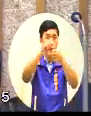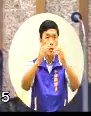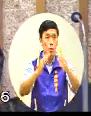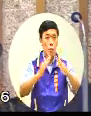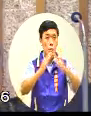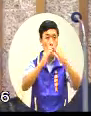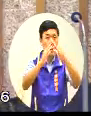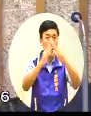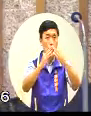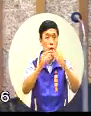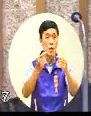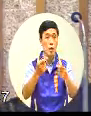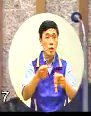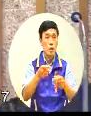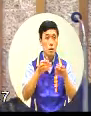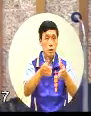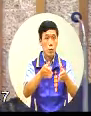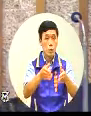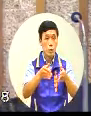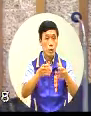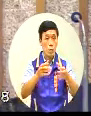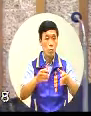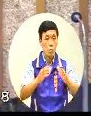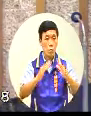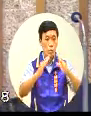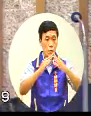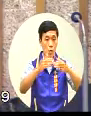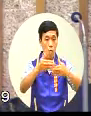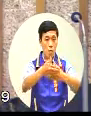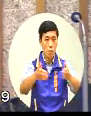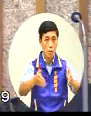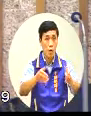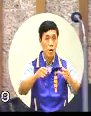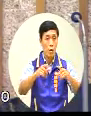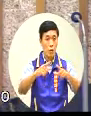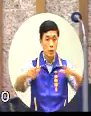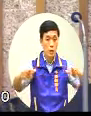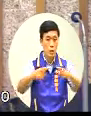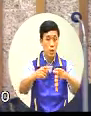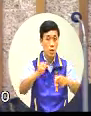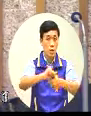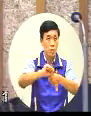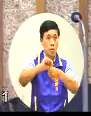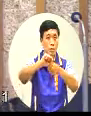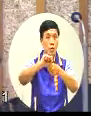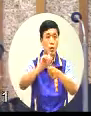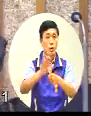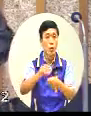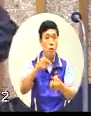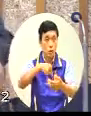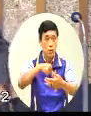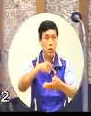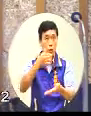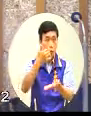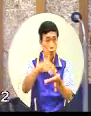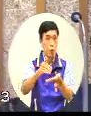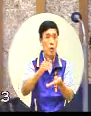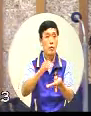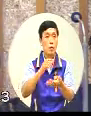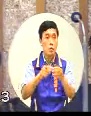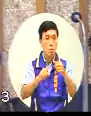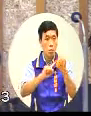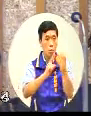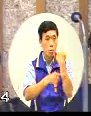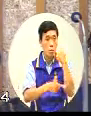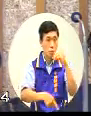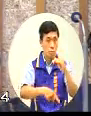建，增加建筑面积，增加楼地板的面积，较属于是不是违章的情况